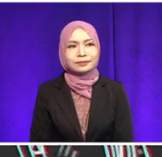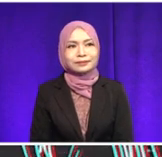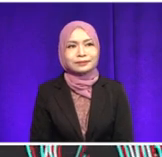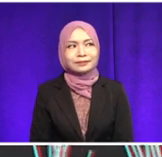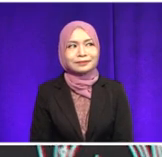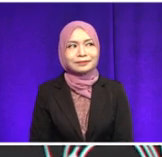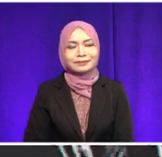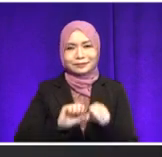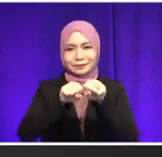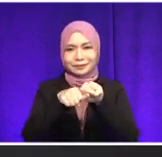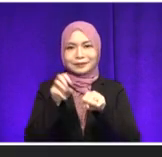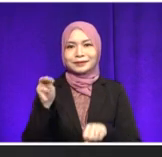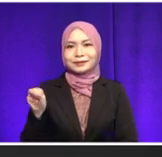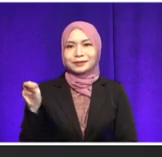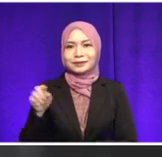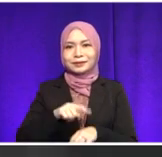kalau